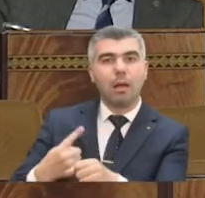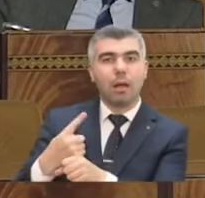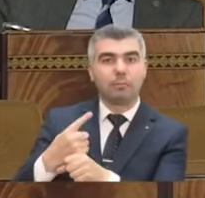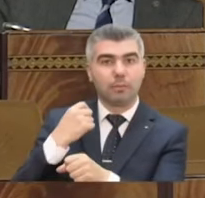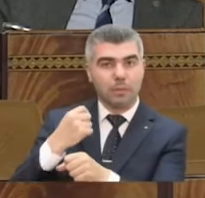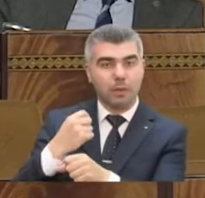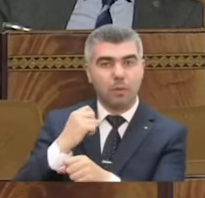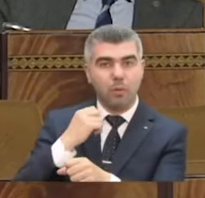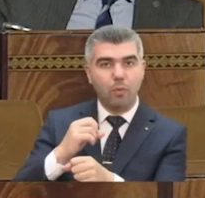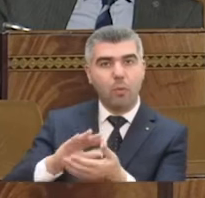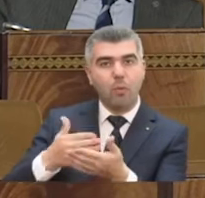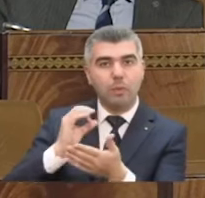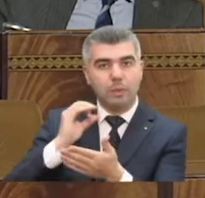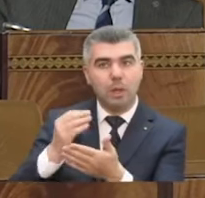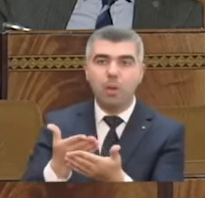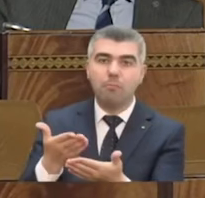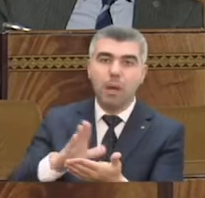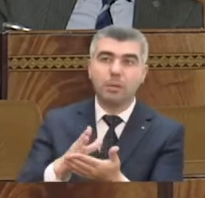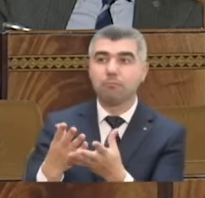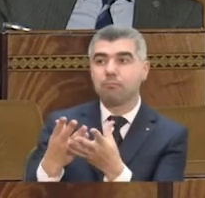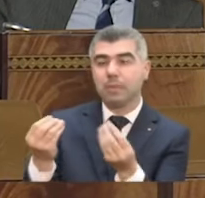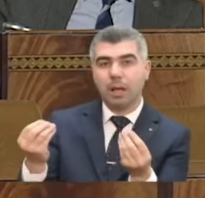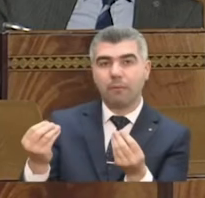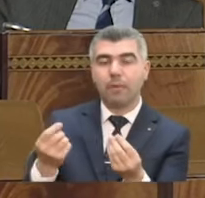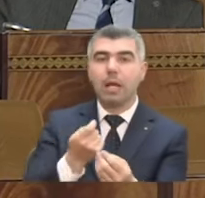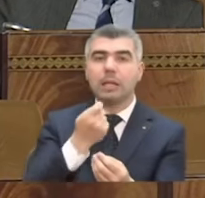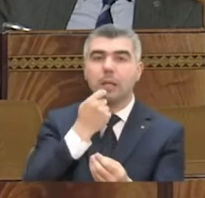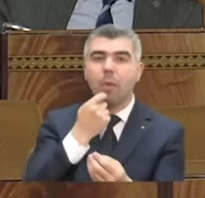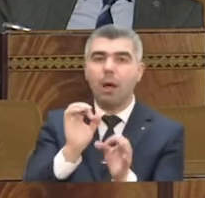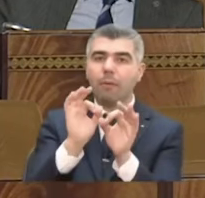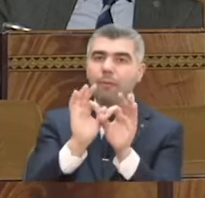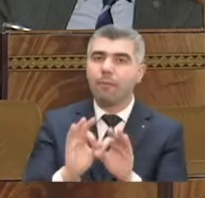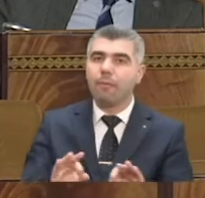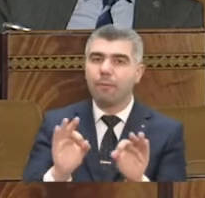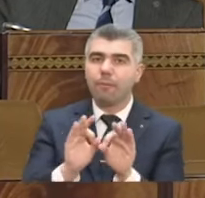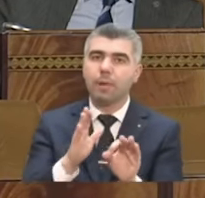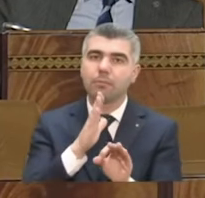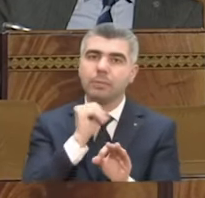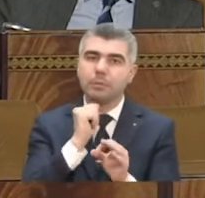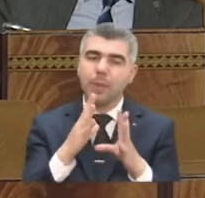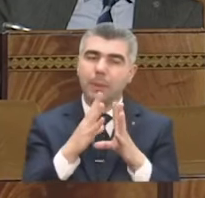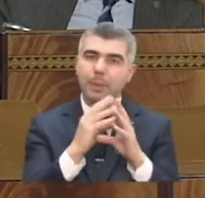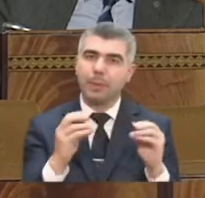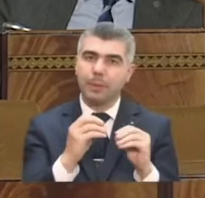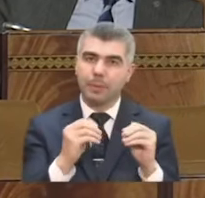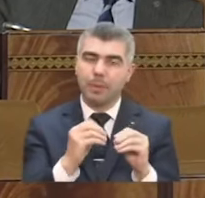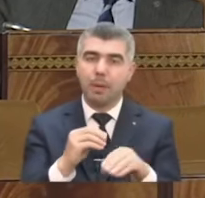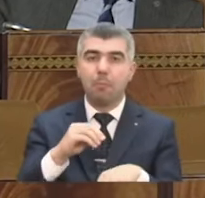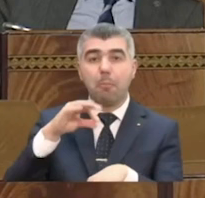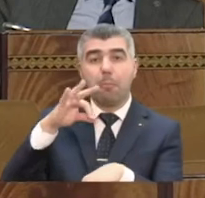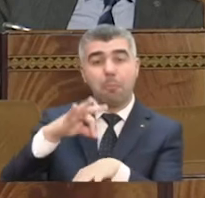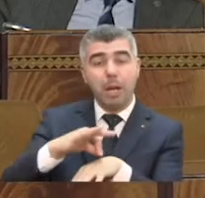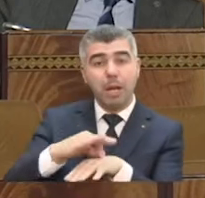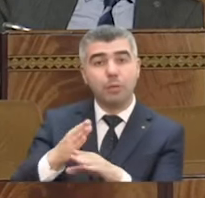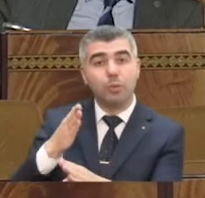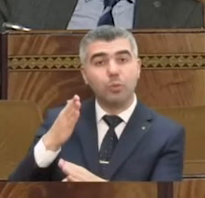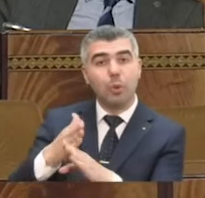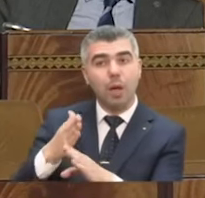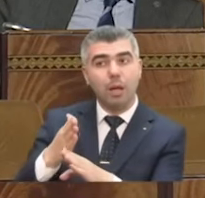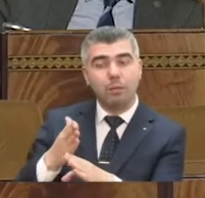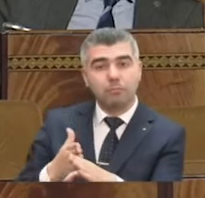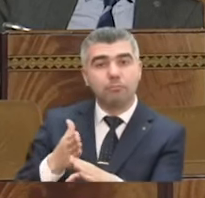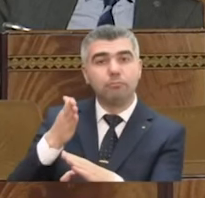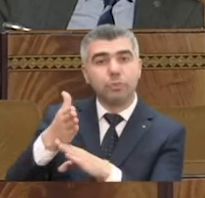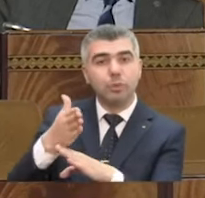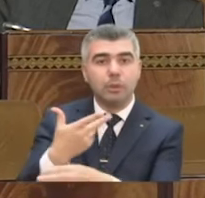عنده الزهر، اللي ما عندوش الزهر يمشي يموت. الأدوية من عدمة في المستشفيات، مرضى السكري كيمشيو للسبيطارات ما